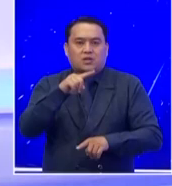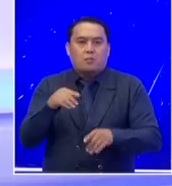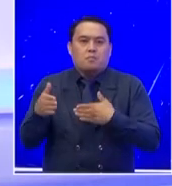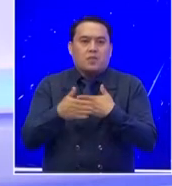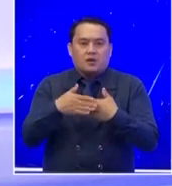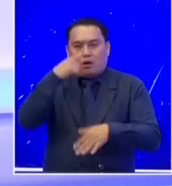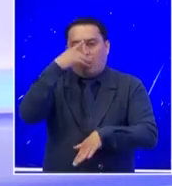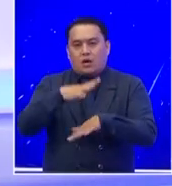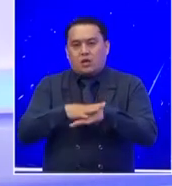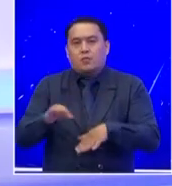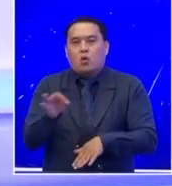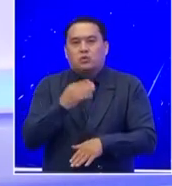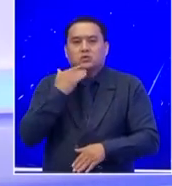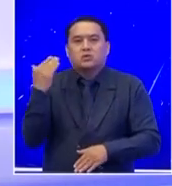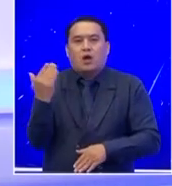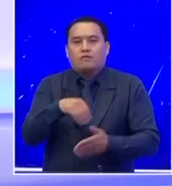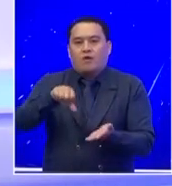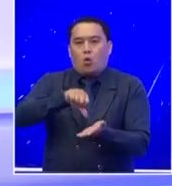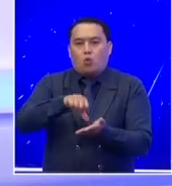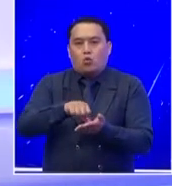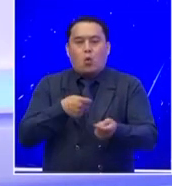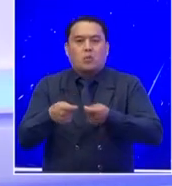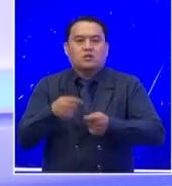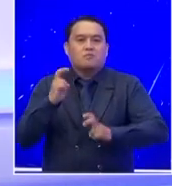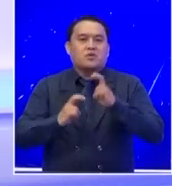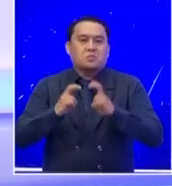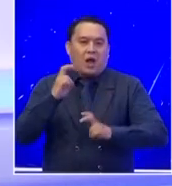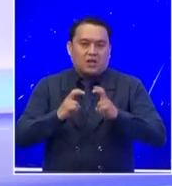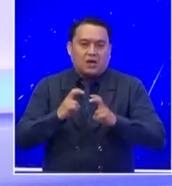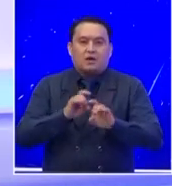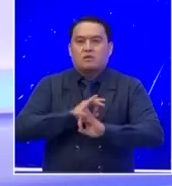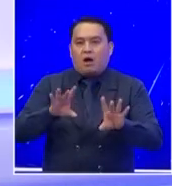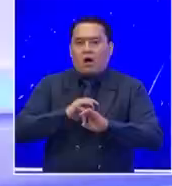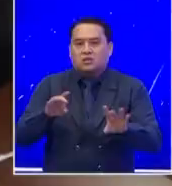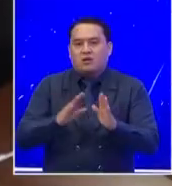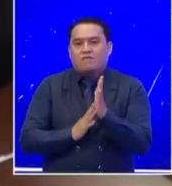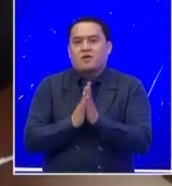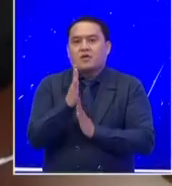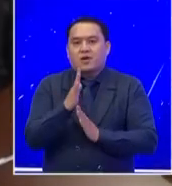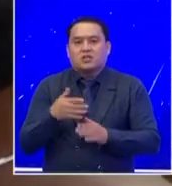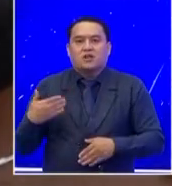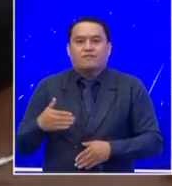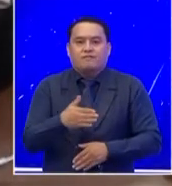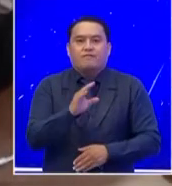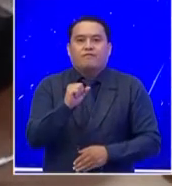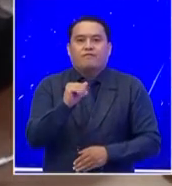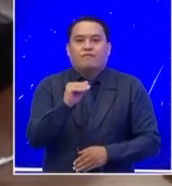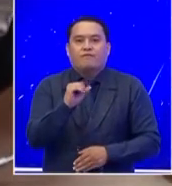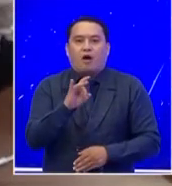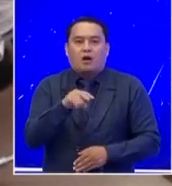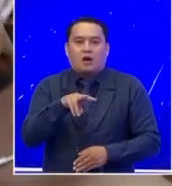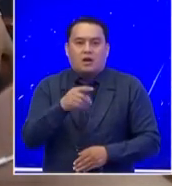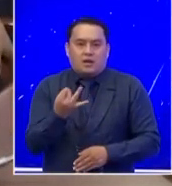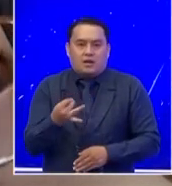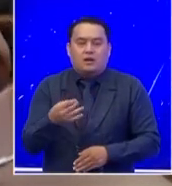главой региона Амандыком Баталовым выступил руководитель предприятия. Для разведения выбрана радужная форель. В условиях